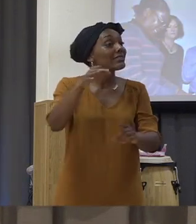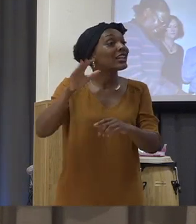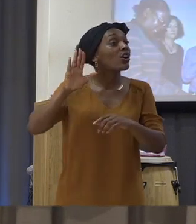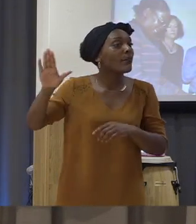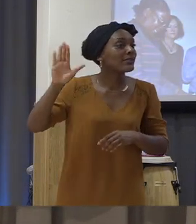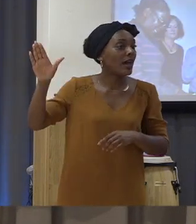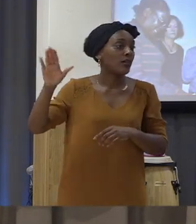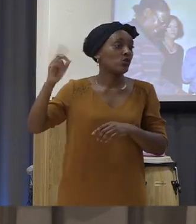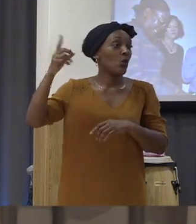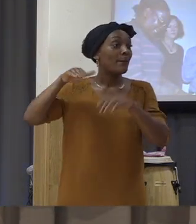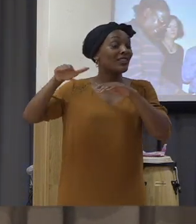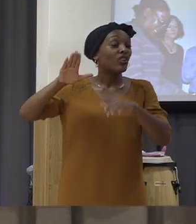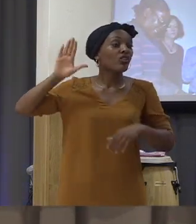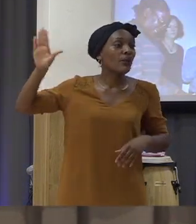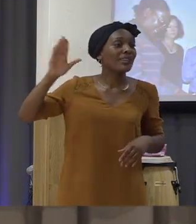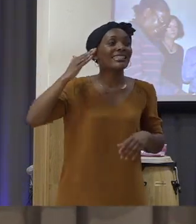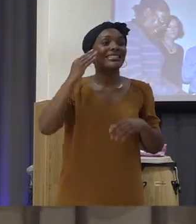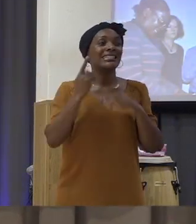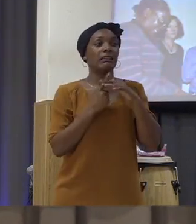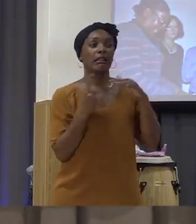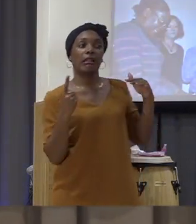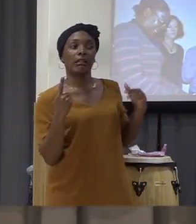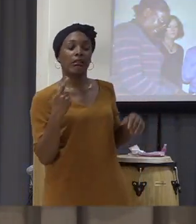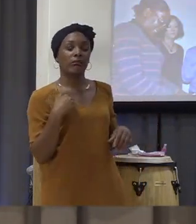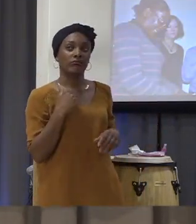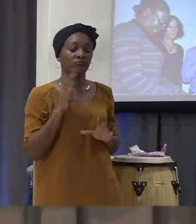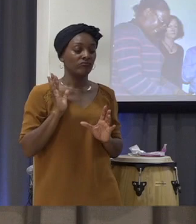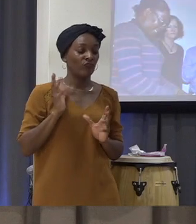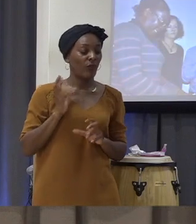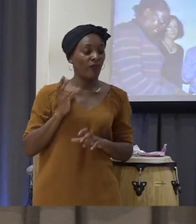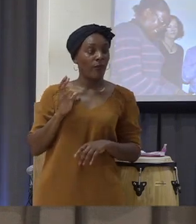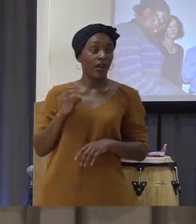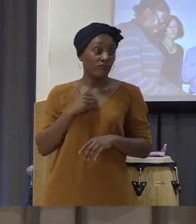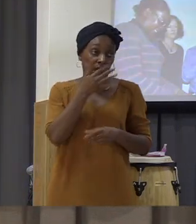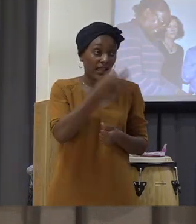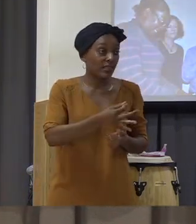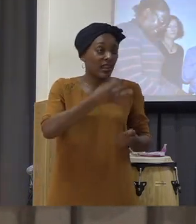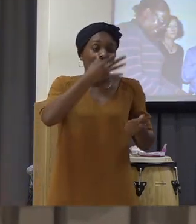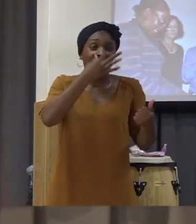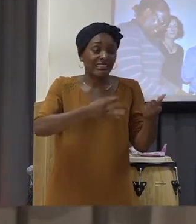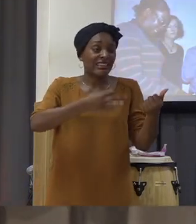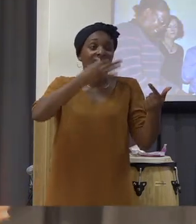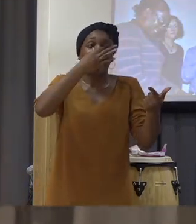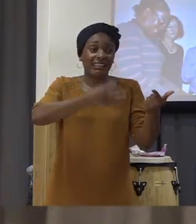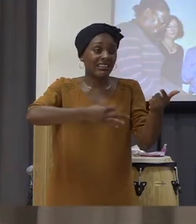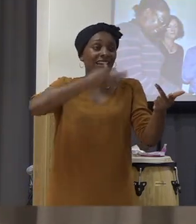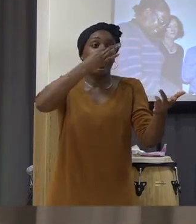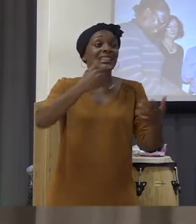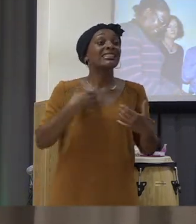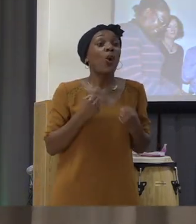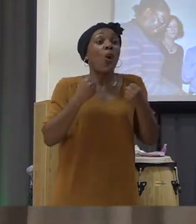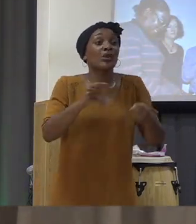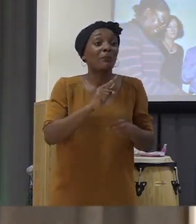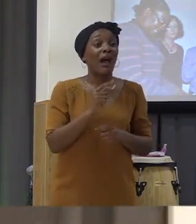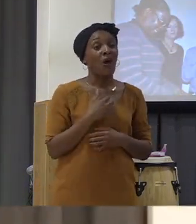agit. Si nous nous mettons à l'écart, nous passerons toujours à côté de ce que Dieu a placé devant nous. Si nous n'osons pas